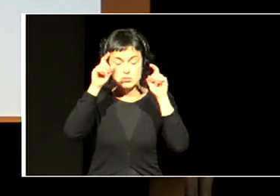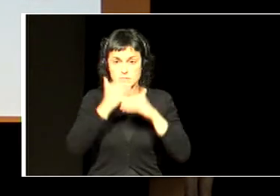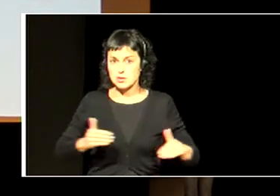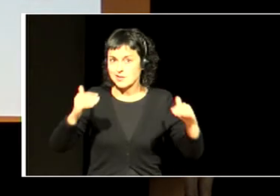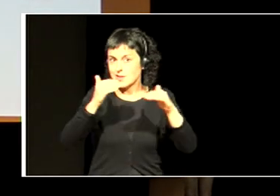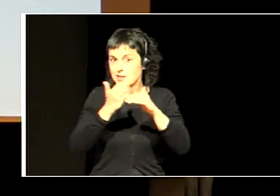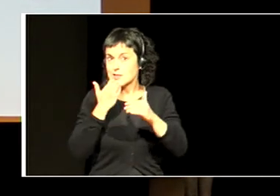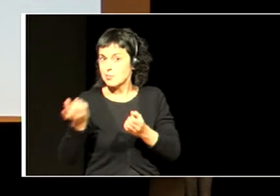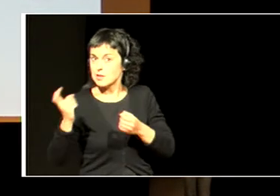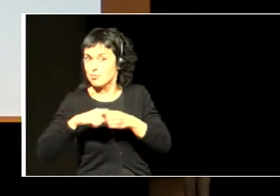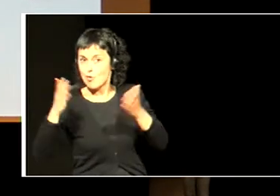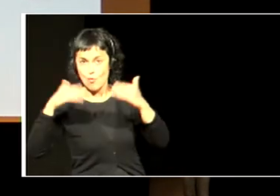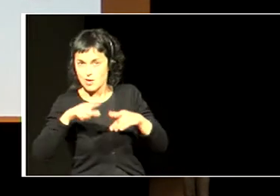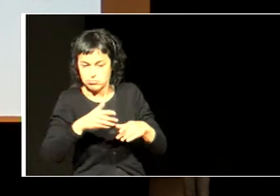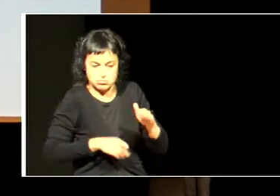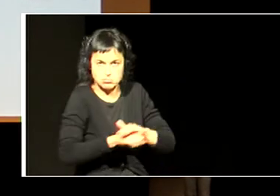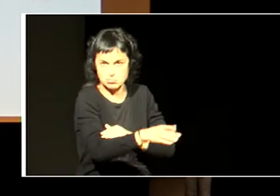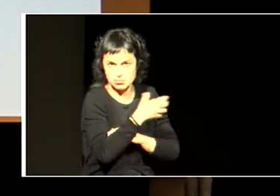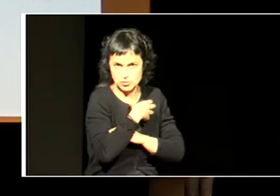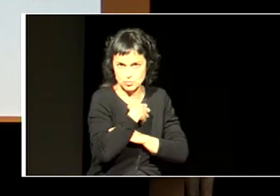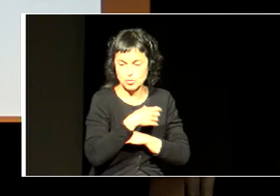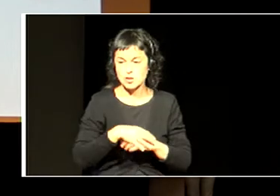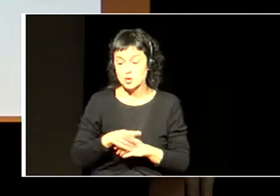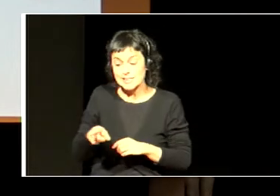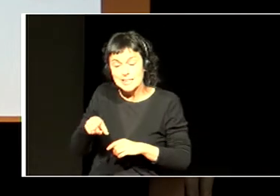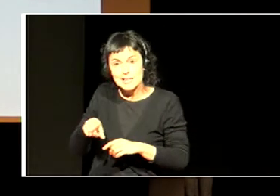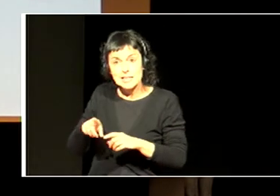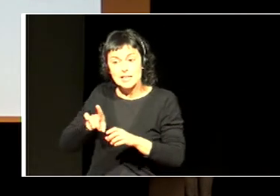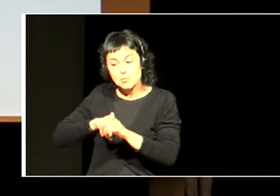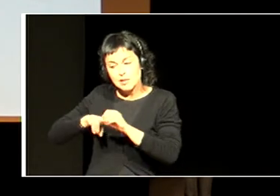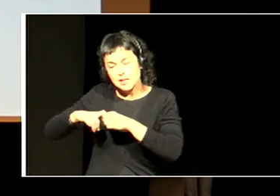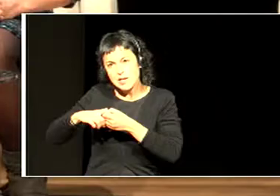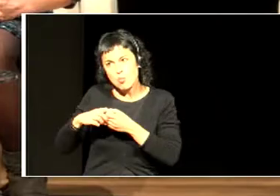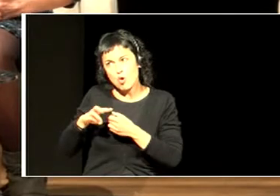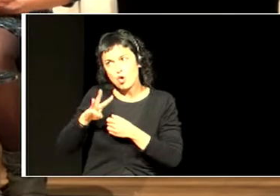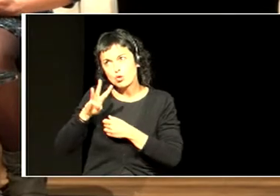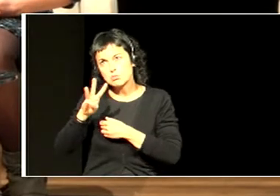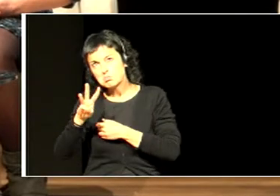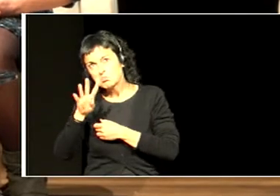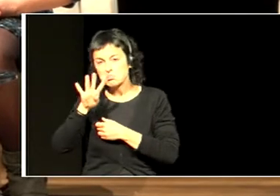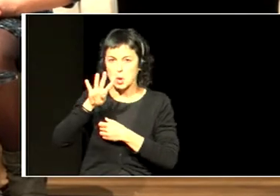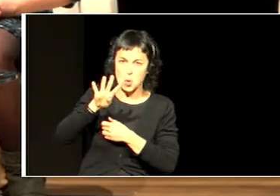partaidetzarekin. Eta partaidetza horretan badaude hiru foko, hiru lau foko.